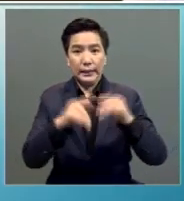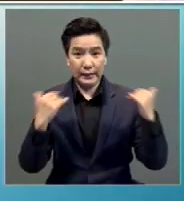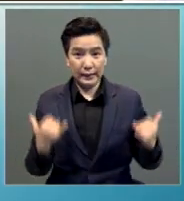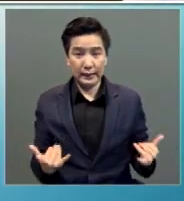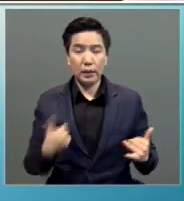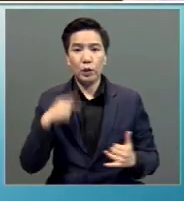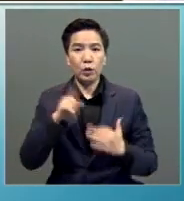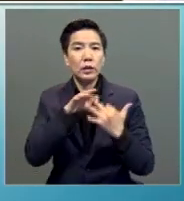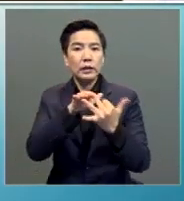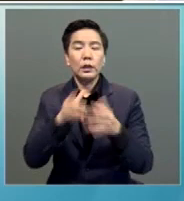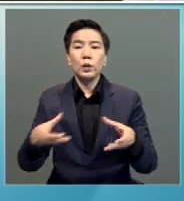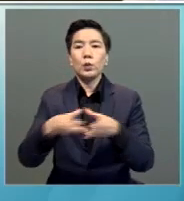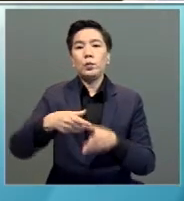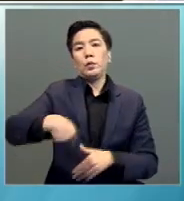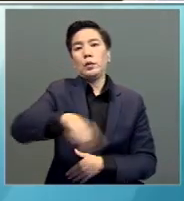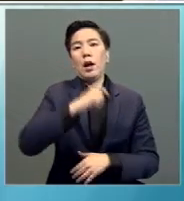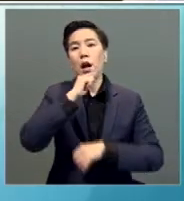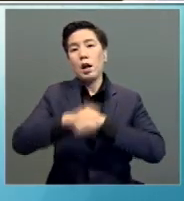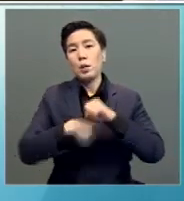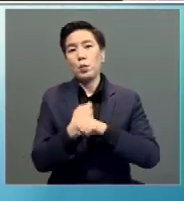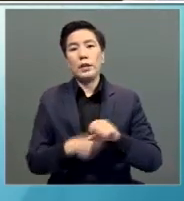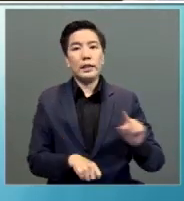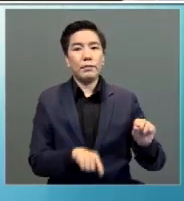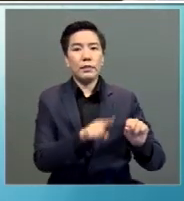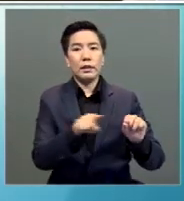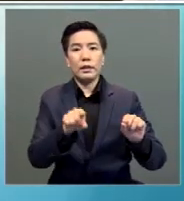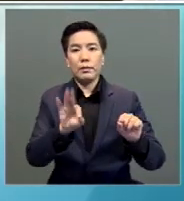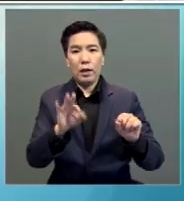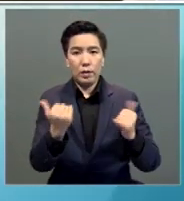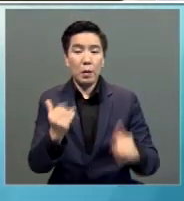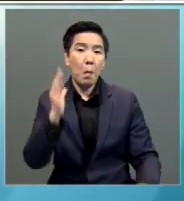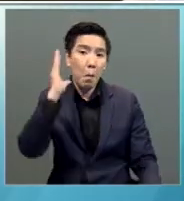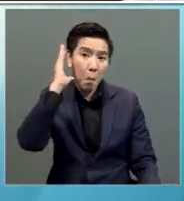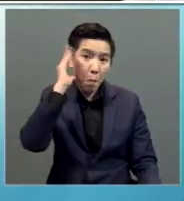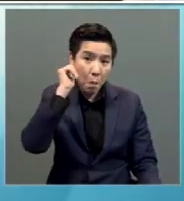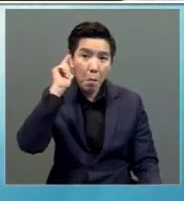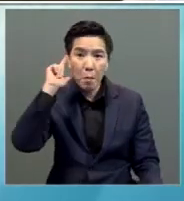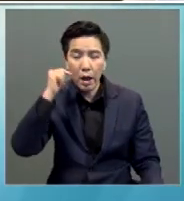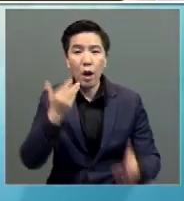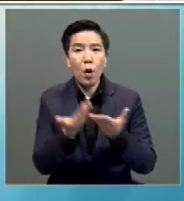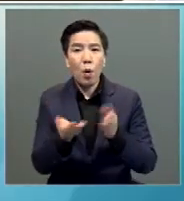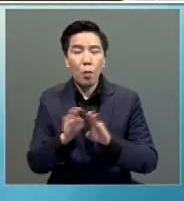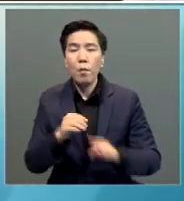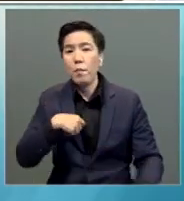อต้องสื่อสารไปยังกลุ่ม20ถึง29ปีท่านผู้ปกครองหรือคนที่เป็นครอบครัวบอกด้วยนะครับ